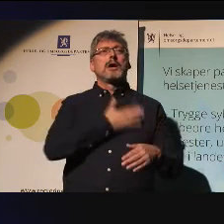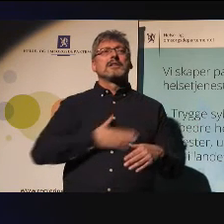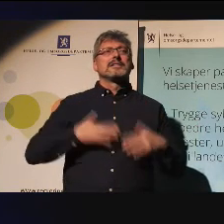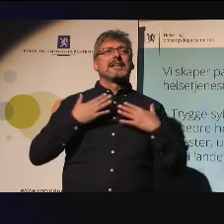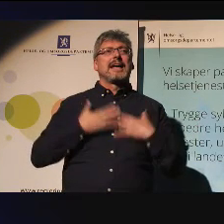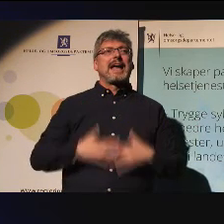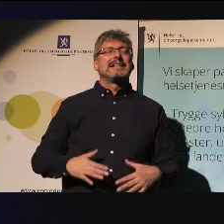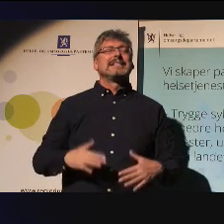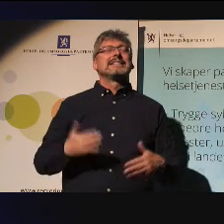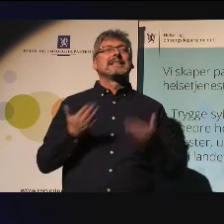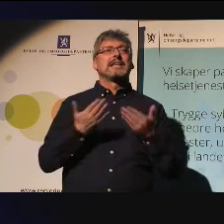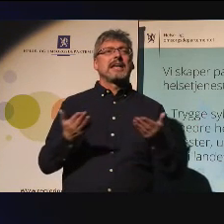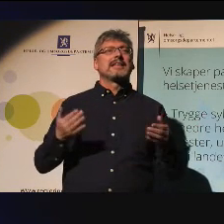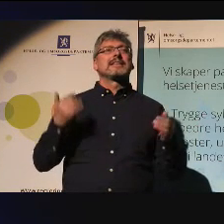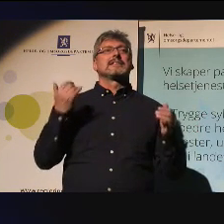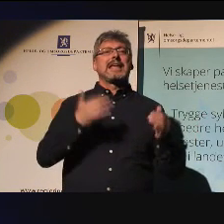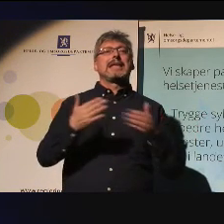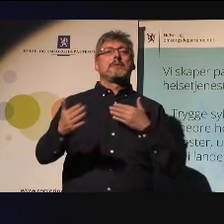i praksis.